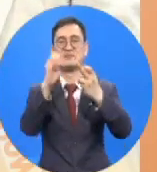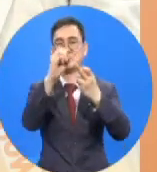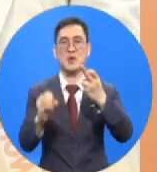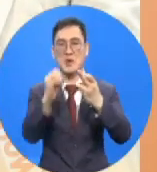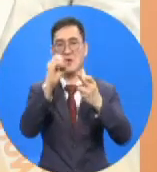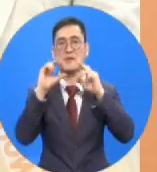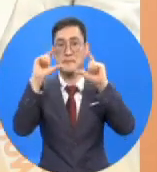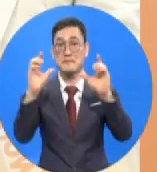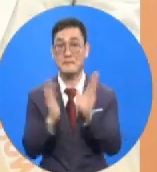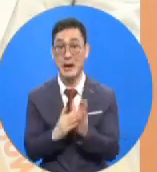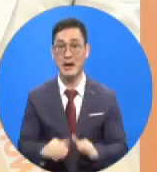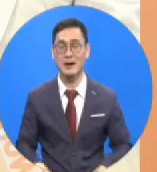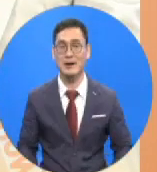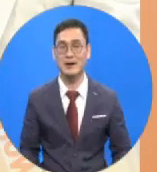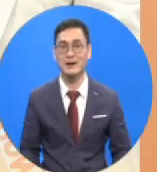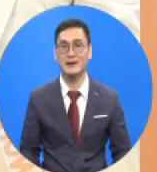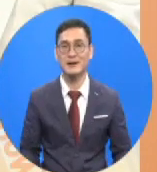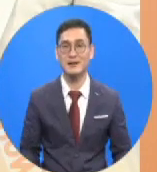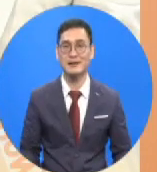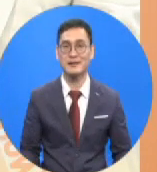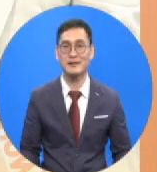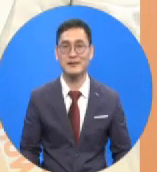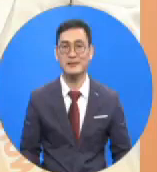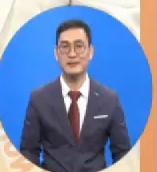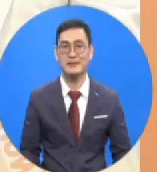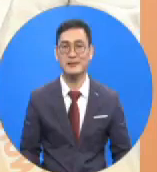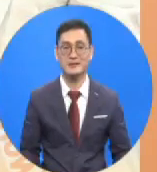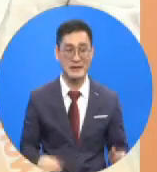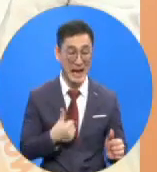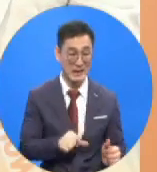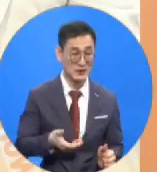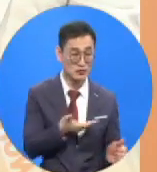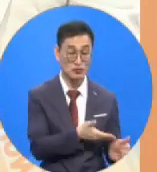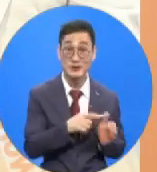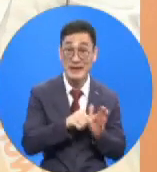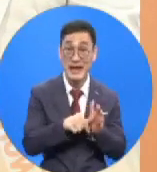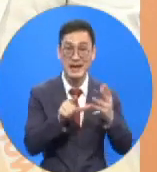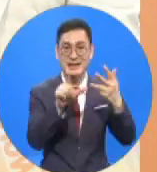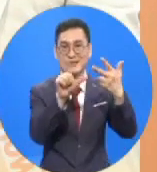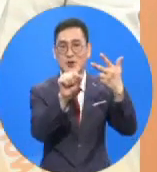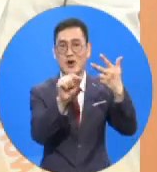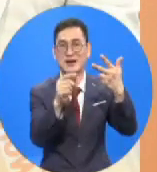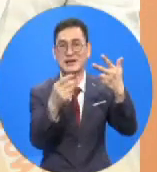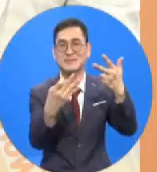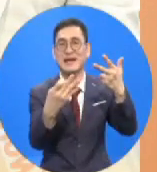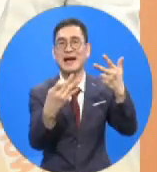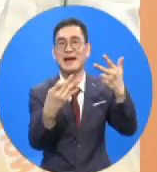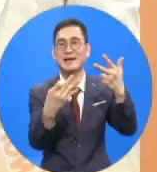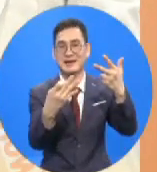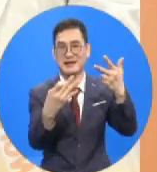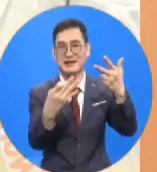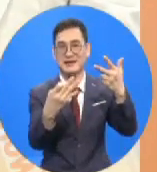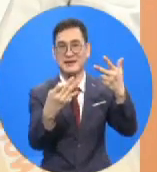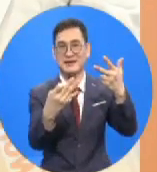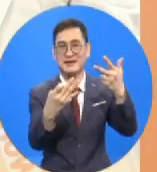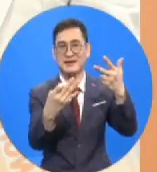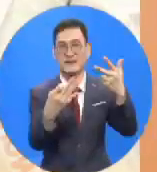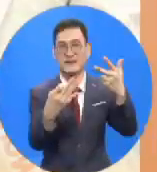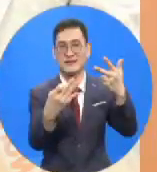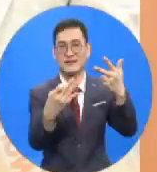그런데 억 유목을 원이 중요한 시점이 7월 14일에 예 그리고 그